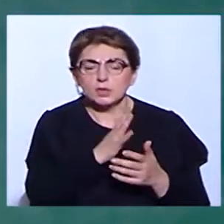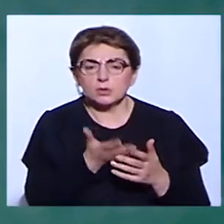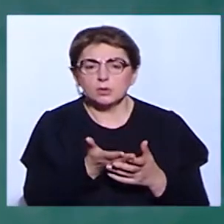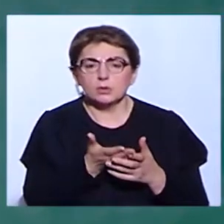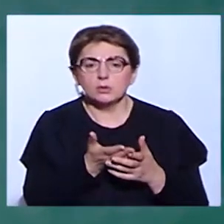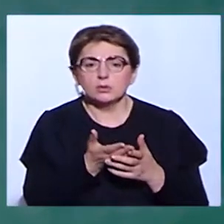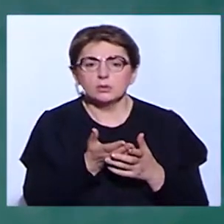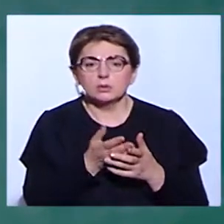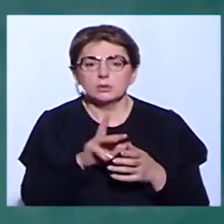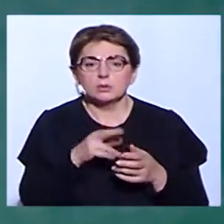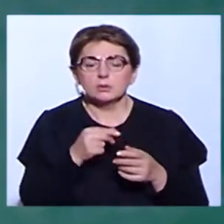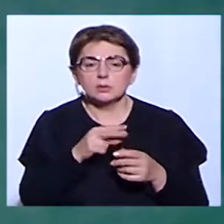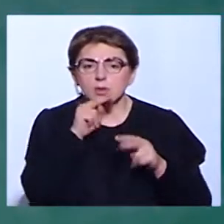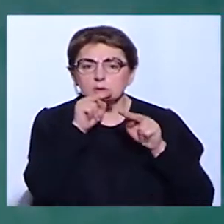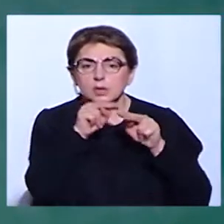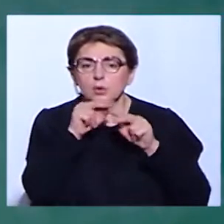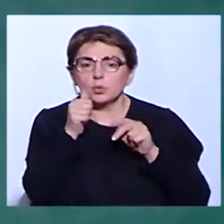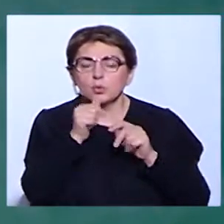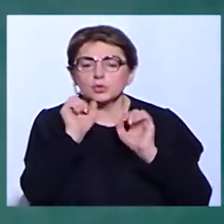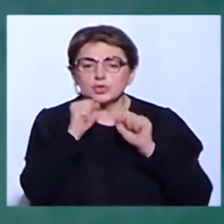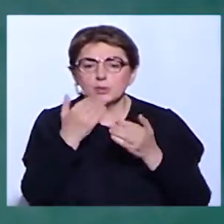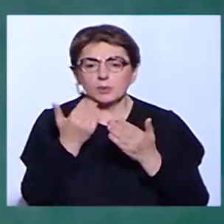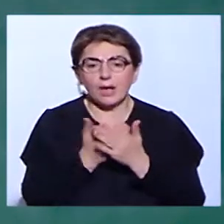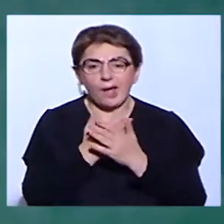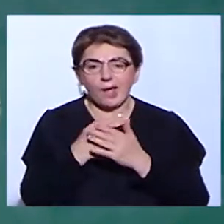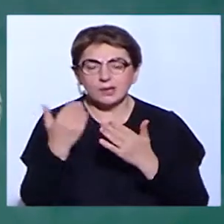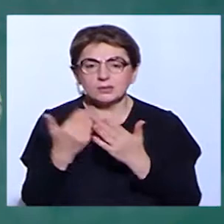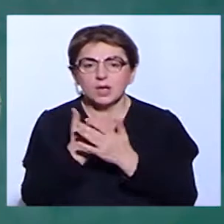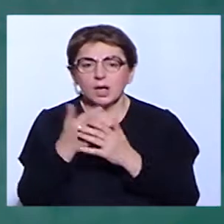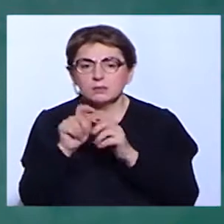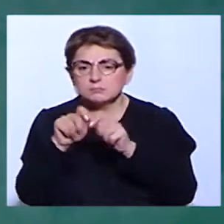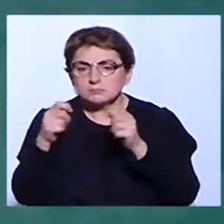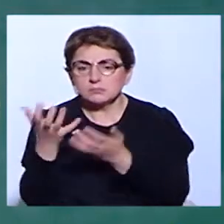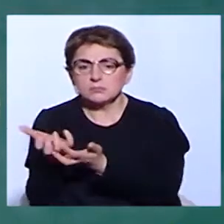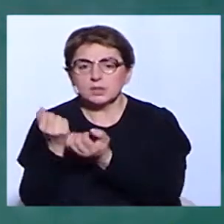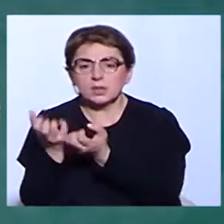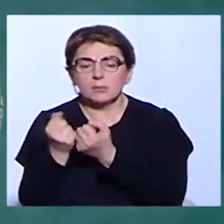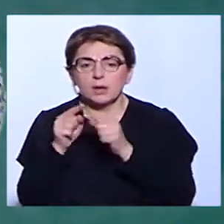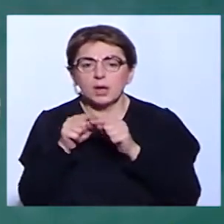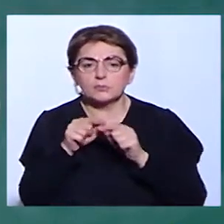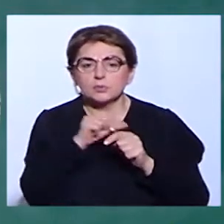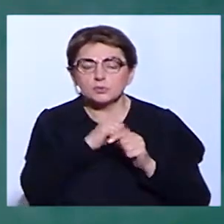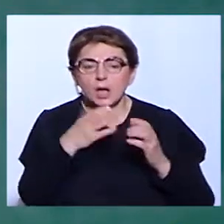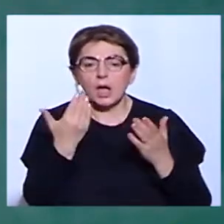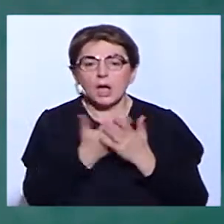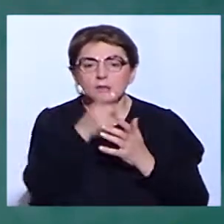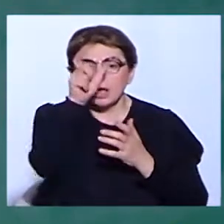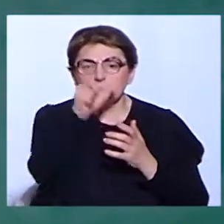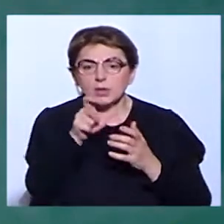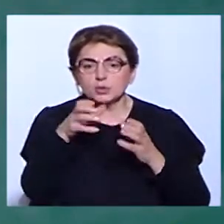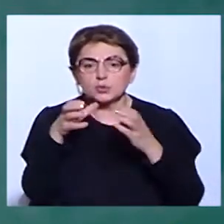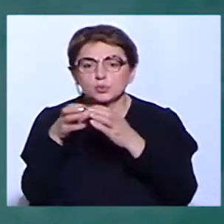და დააკვირდა, როგორ გამოყავდათ ჯიში. ჯიშის მიხედვით ადამიანი ჯგუფში ან